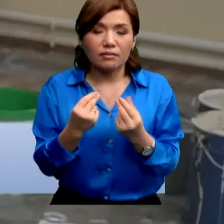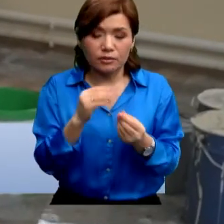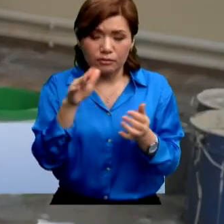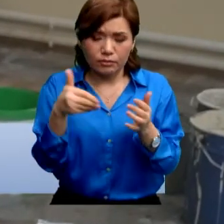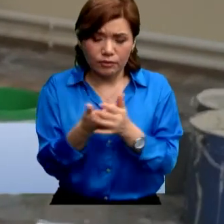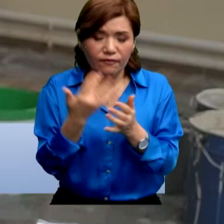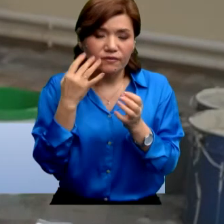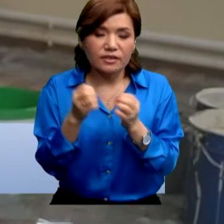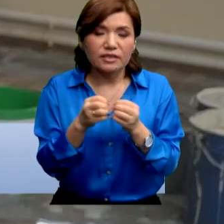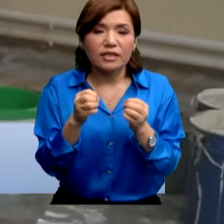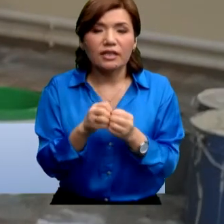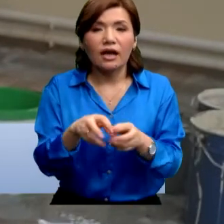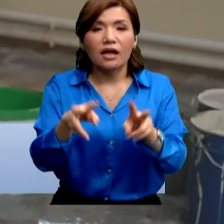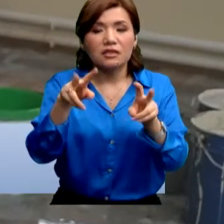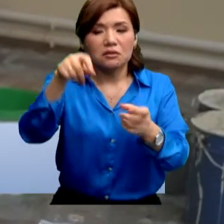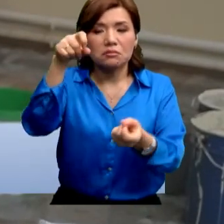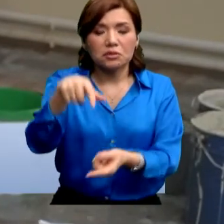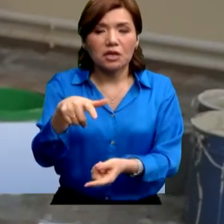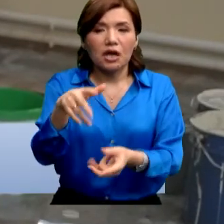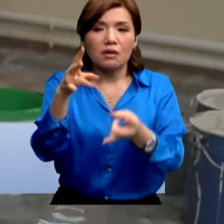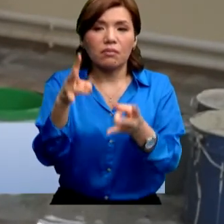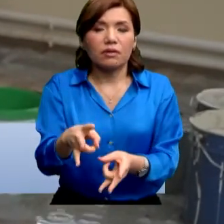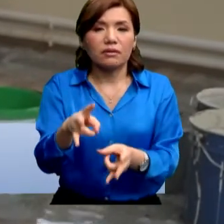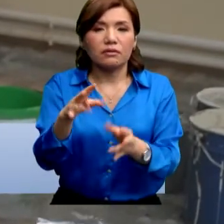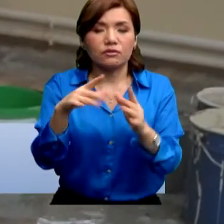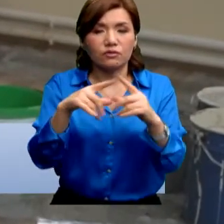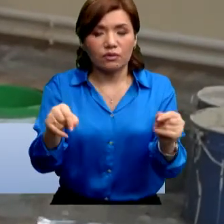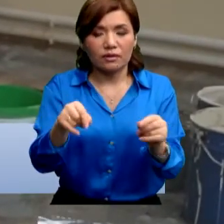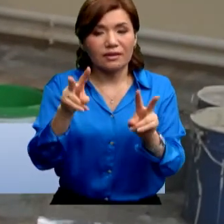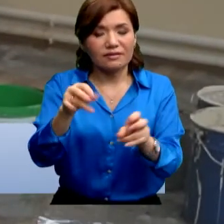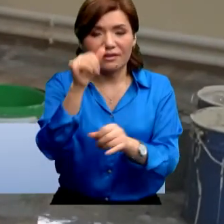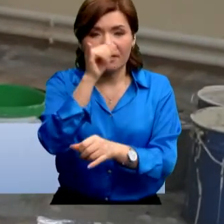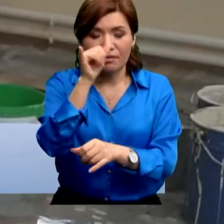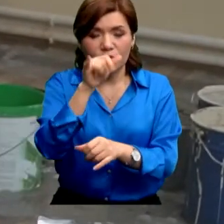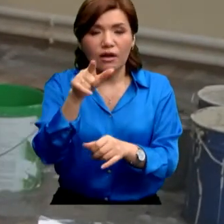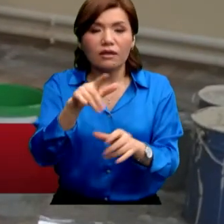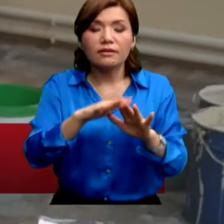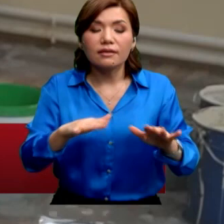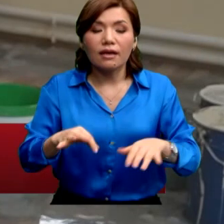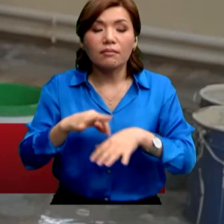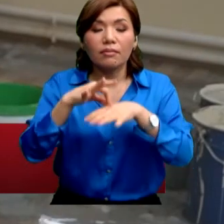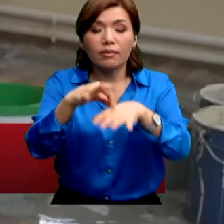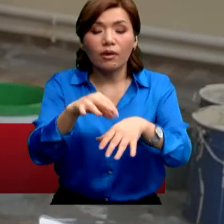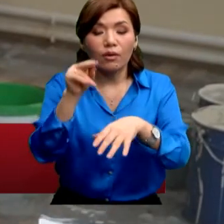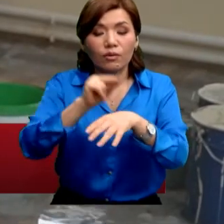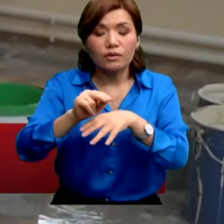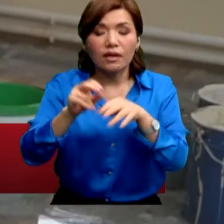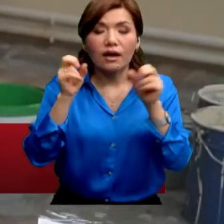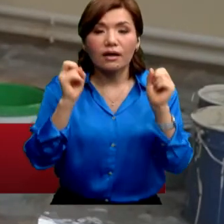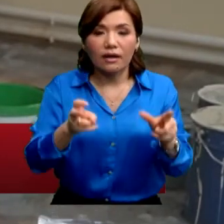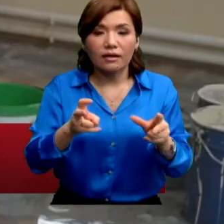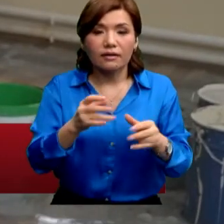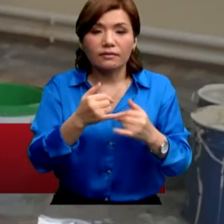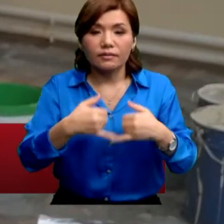время школа признана не аварийной. А как не аварийной, как детей сюда привести, как их запустить? Сейчас горели на прошлой неделе